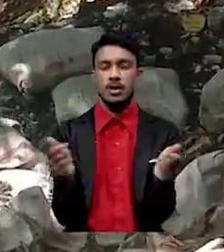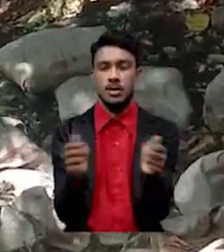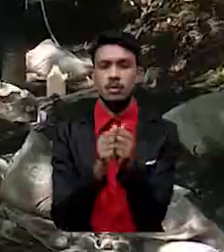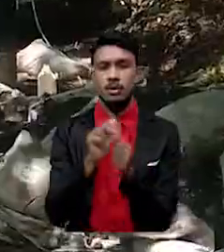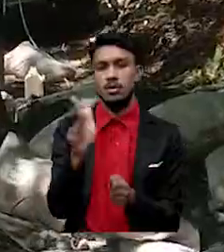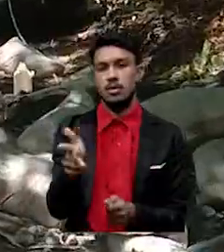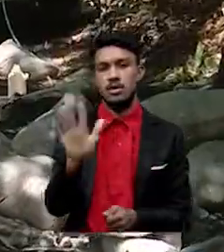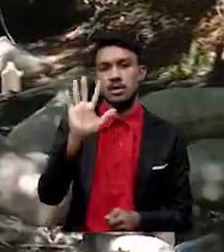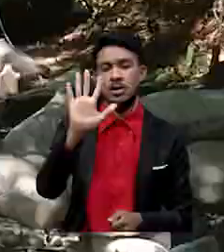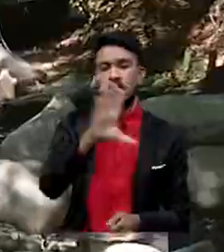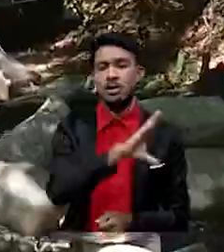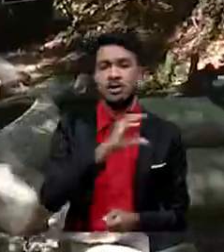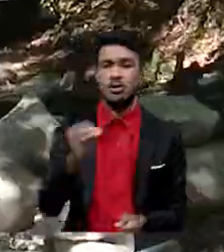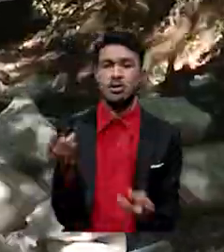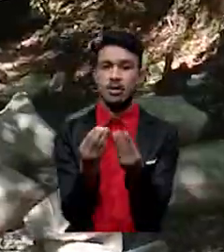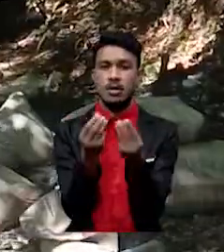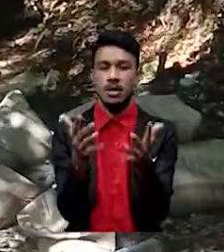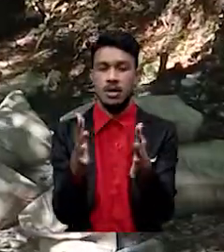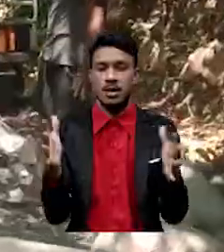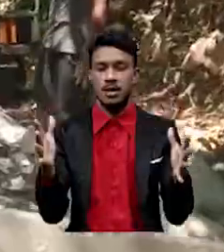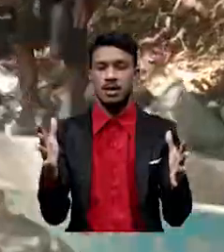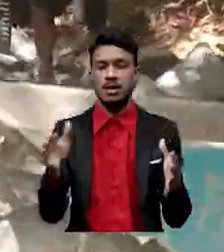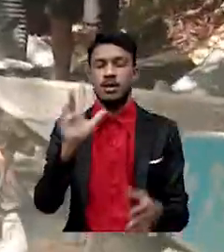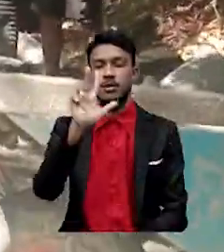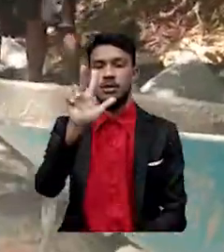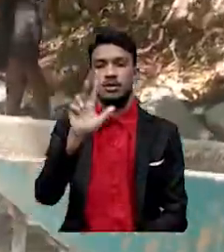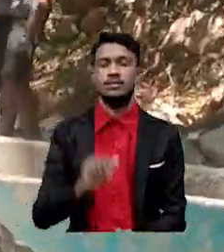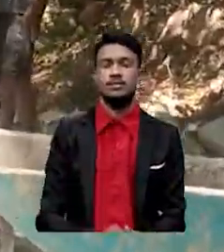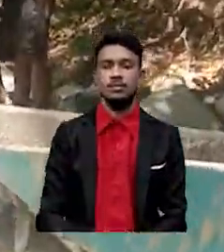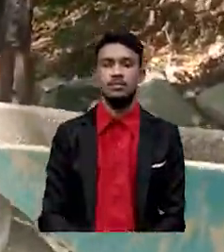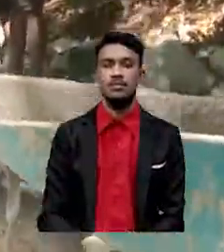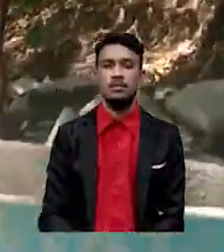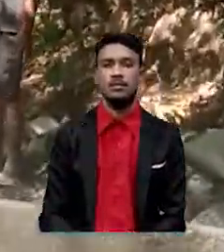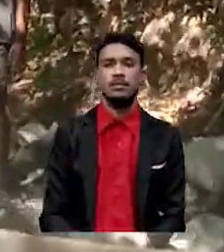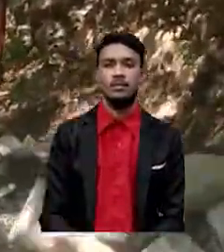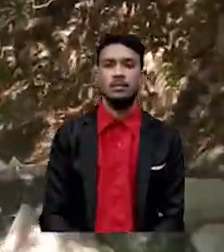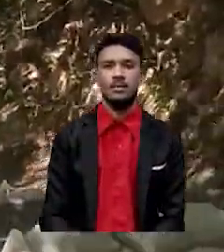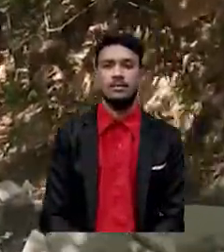resing lima norahene karada tolu equipa cobertura GMN.